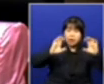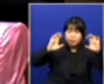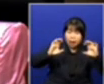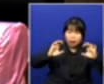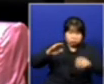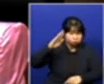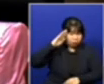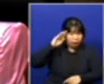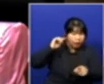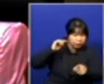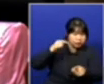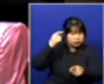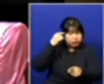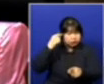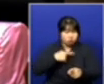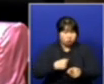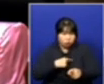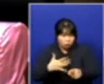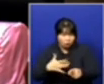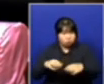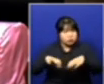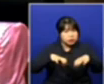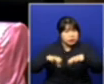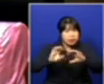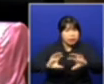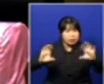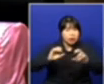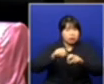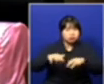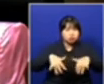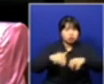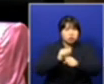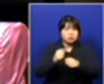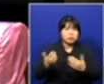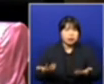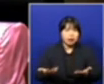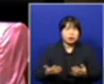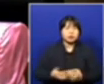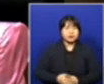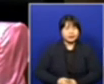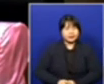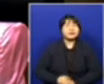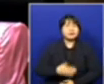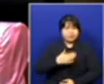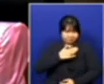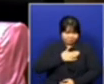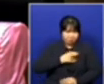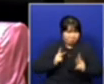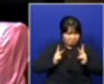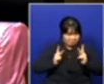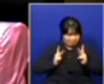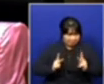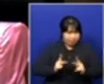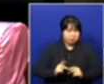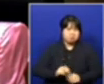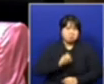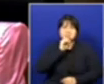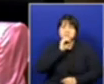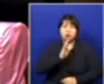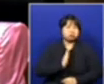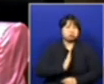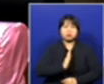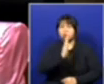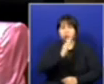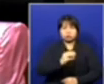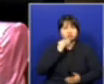ยบริหารราชการแผ่นดินเป็นยังไงผมกล้าเลยนะครับที่จะตอบแบบชัวร์แบบ